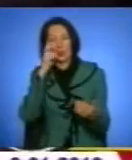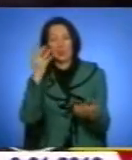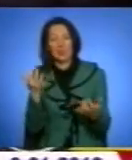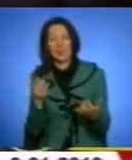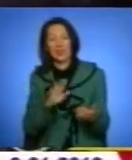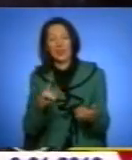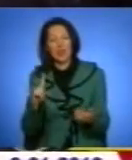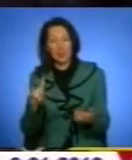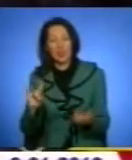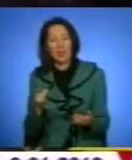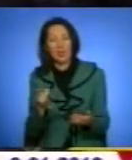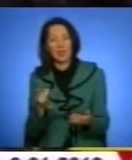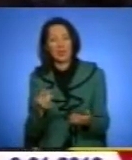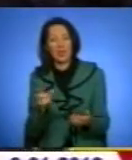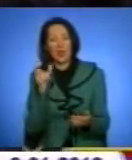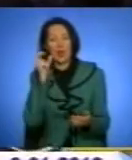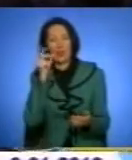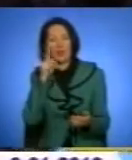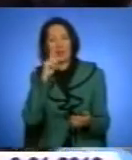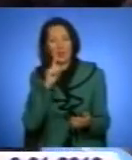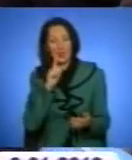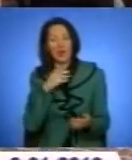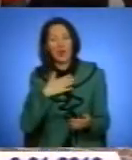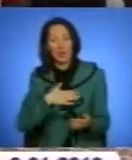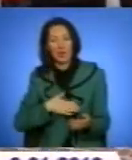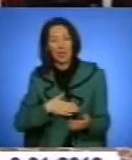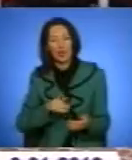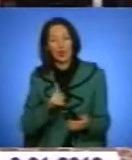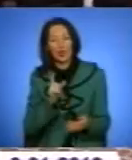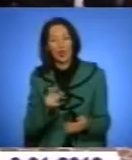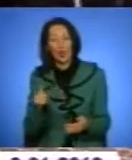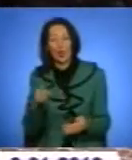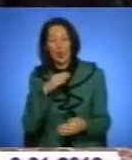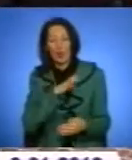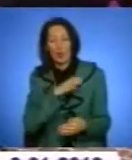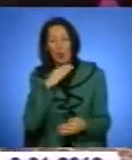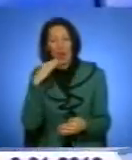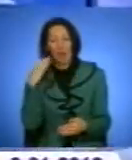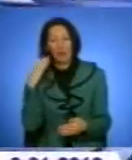не один раз. А котя смачна і приємно, що людей багато.